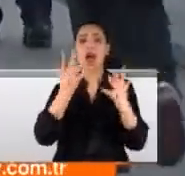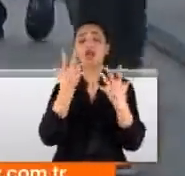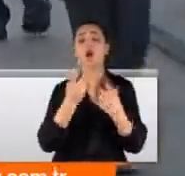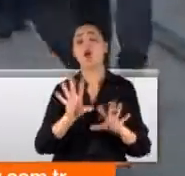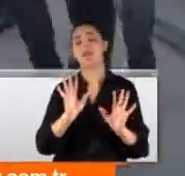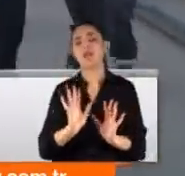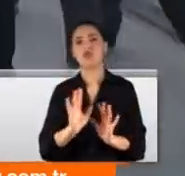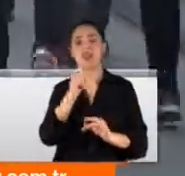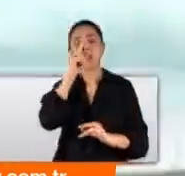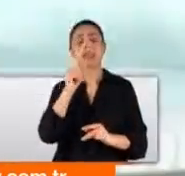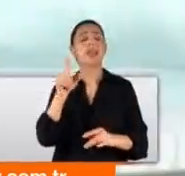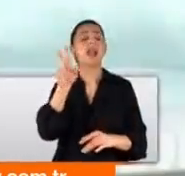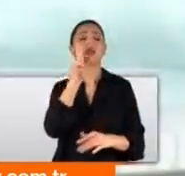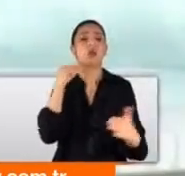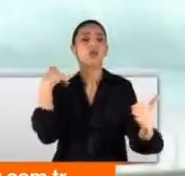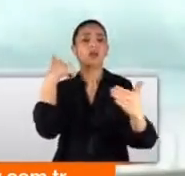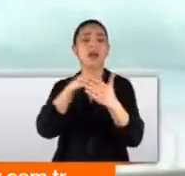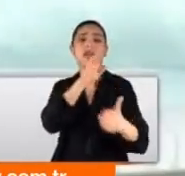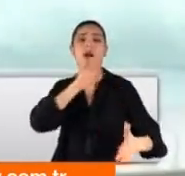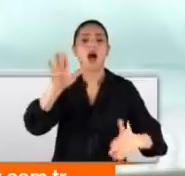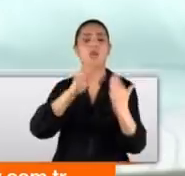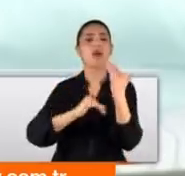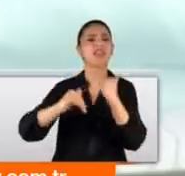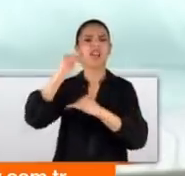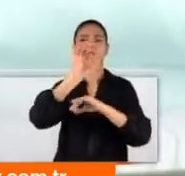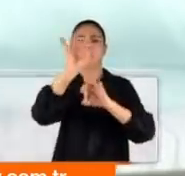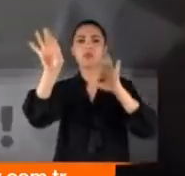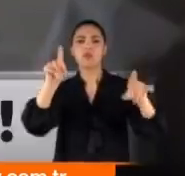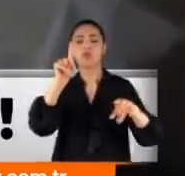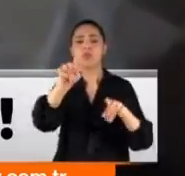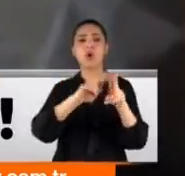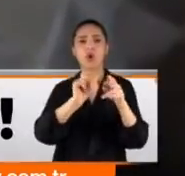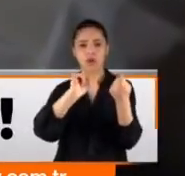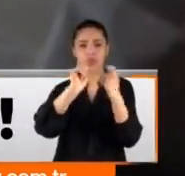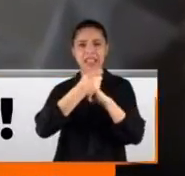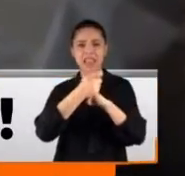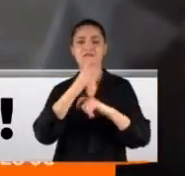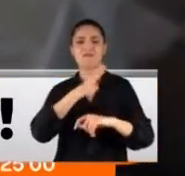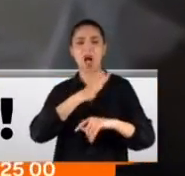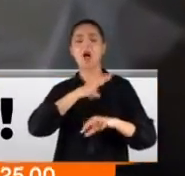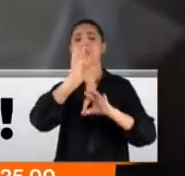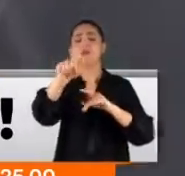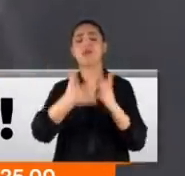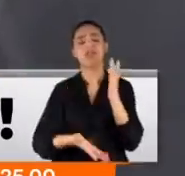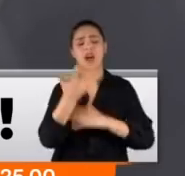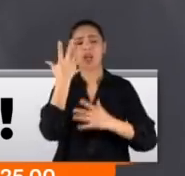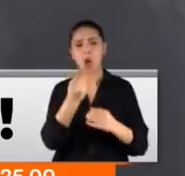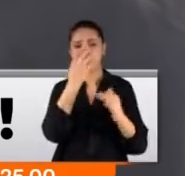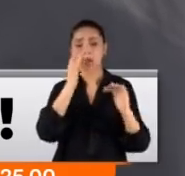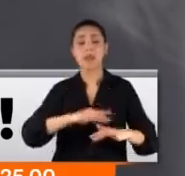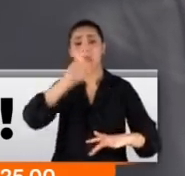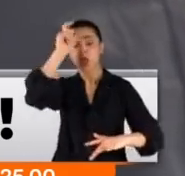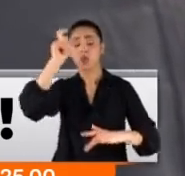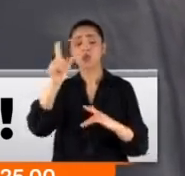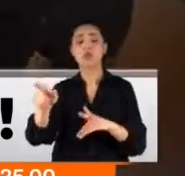lazım. Nisan sonuna kadar tüm Avrupa'da çok daha bulaşıcı olan mutasyonlu virüsün baskın olması bekleniyor. Üstelik Türkiye'de de şu an başka